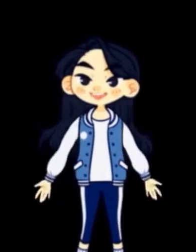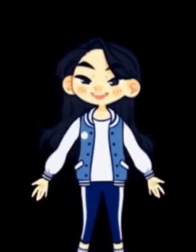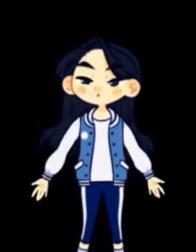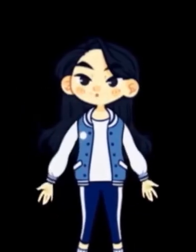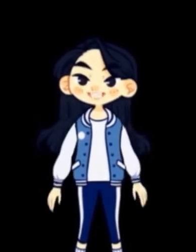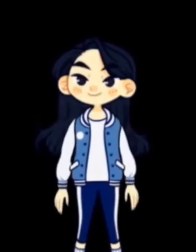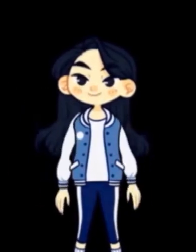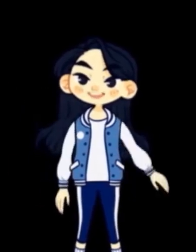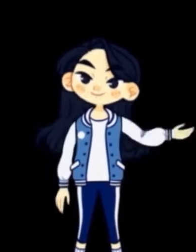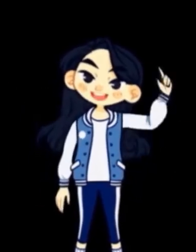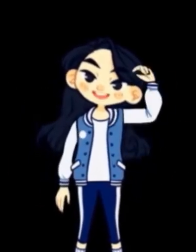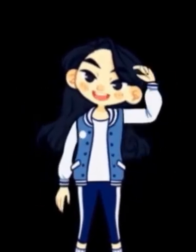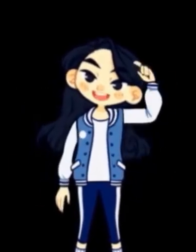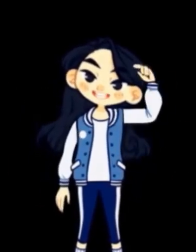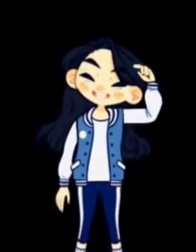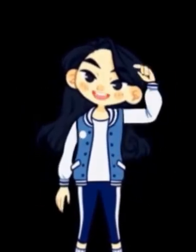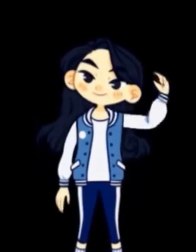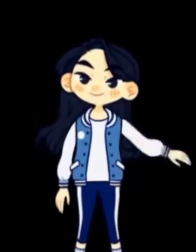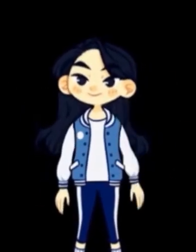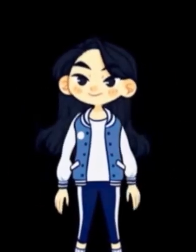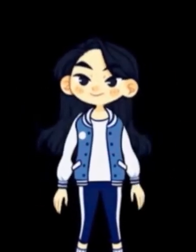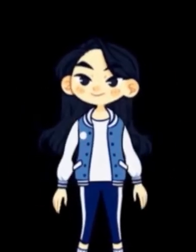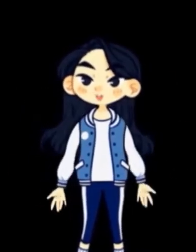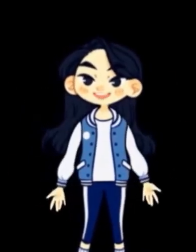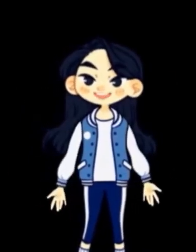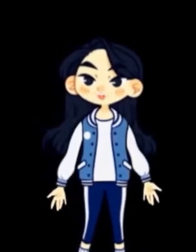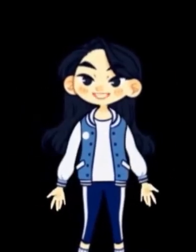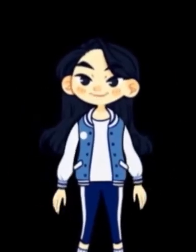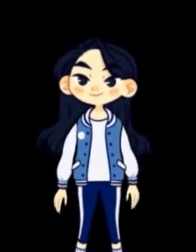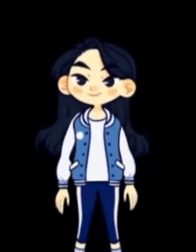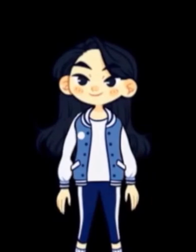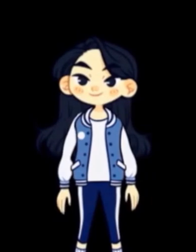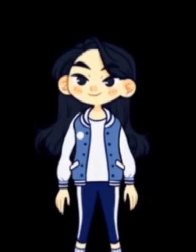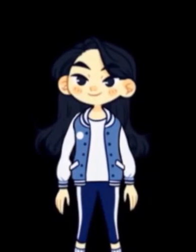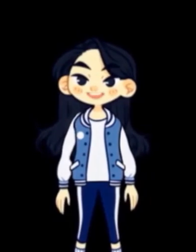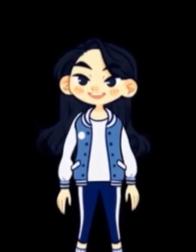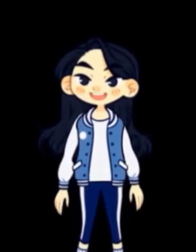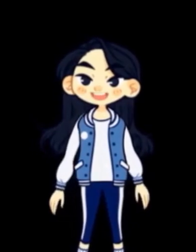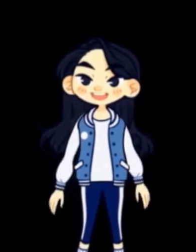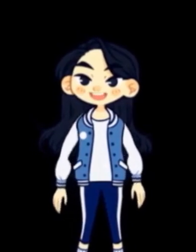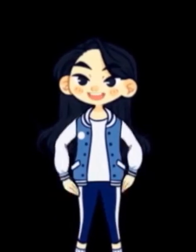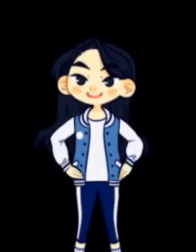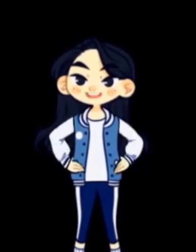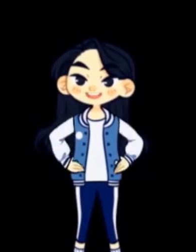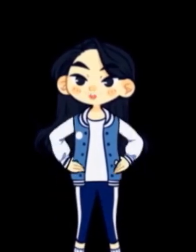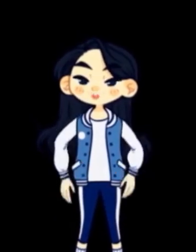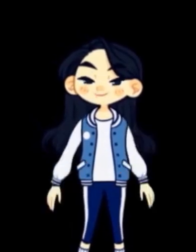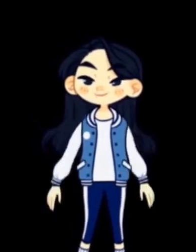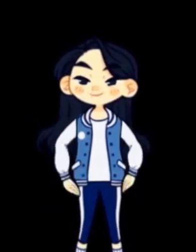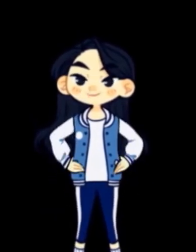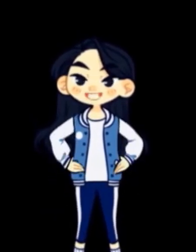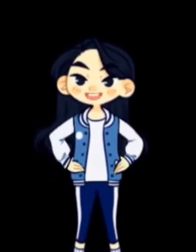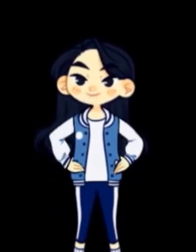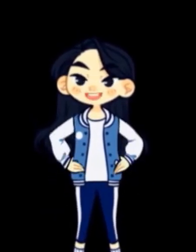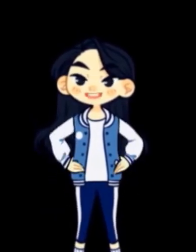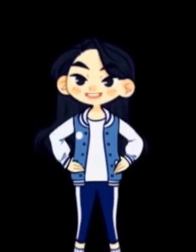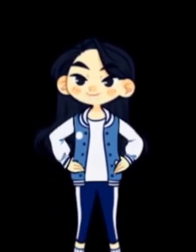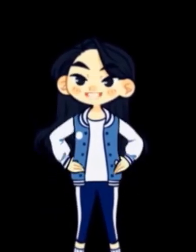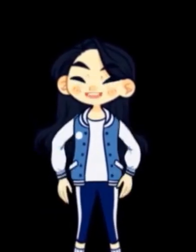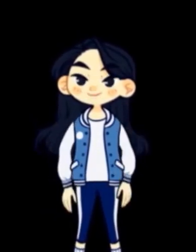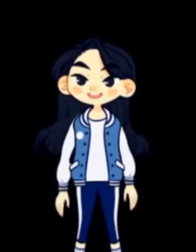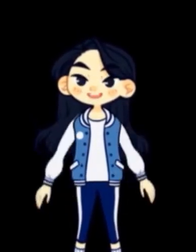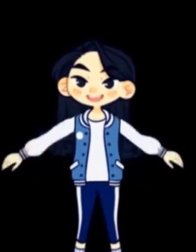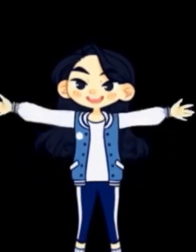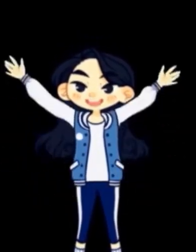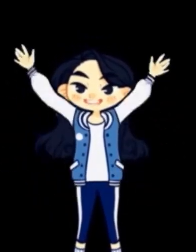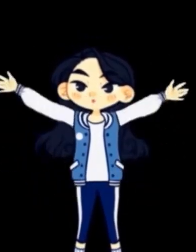Soc la Xui, la capitana de la clica, o això diuen. M'encanta fer esport, i encara més